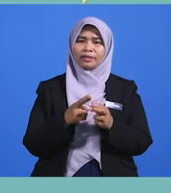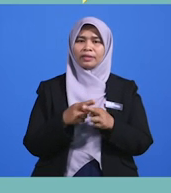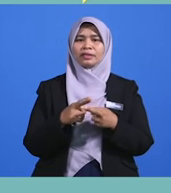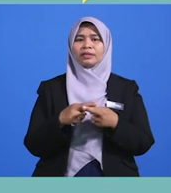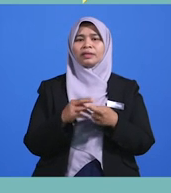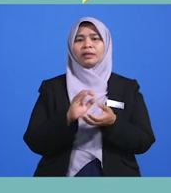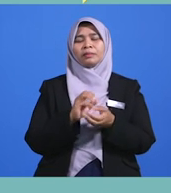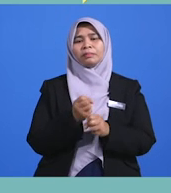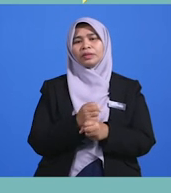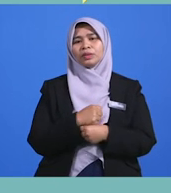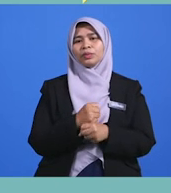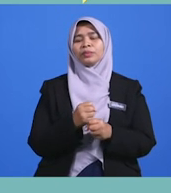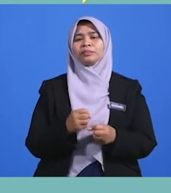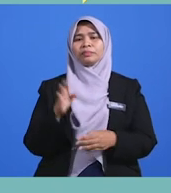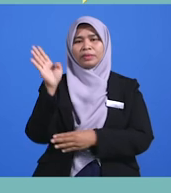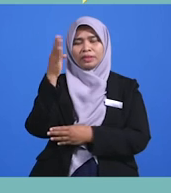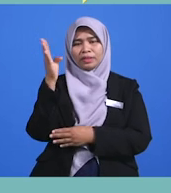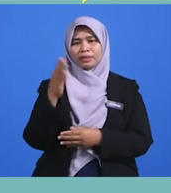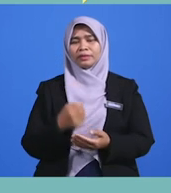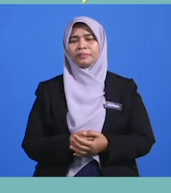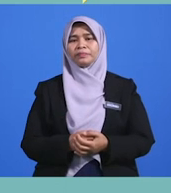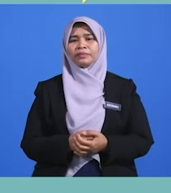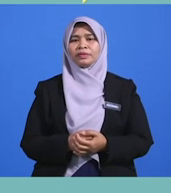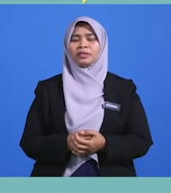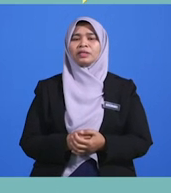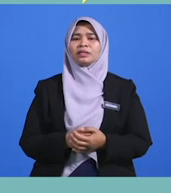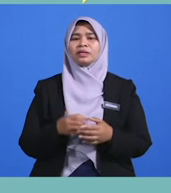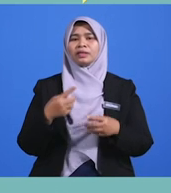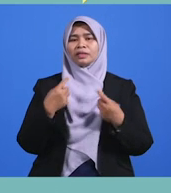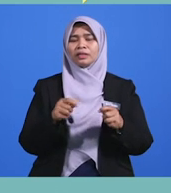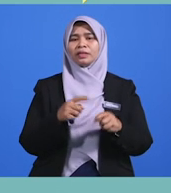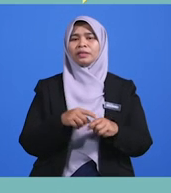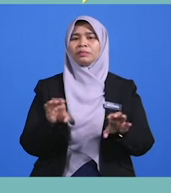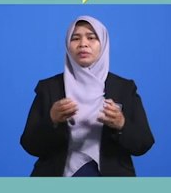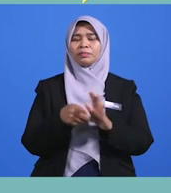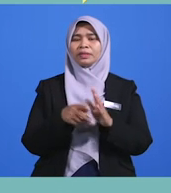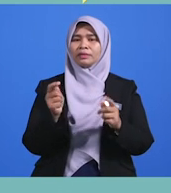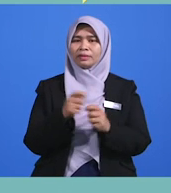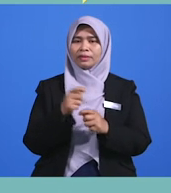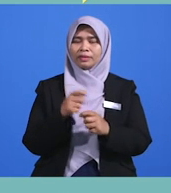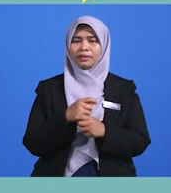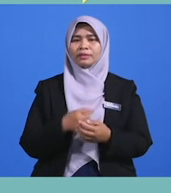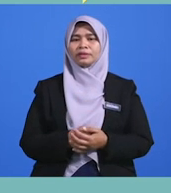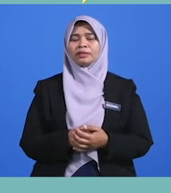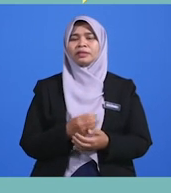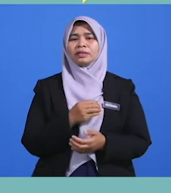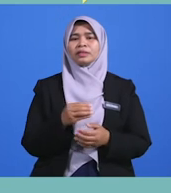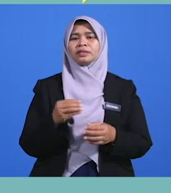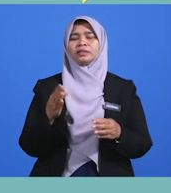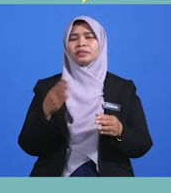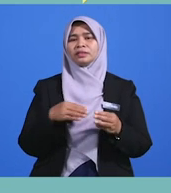1949. Pertandingan peringkat kebangsaan ini dianjurkan oleh Majlis Perundangan Persekutuan dan disertai